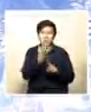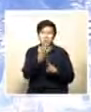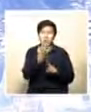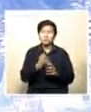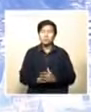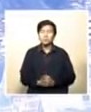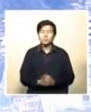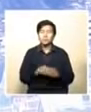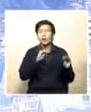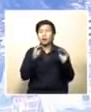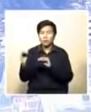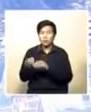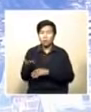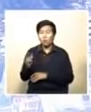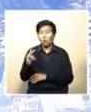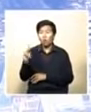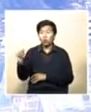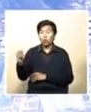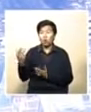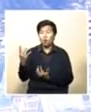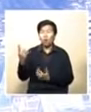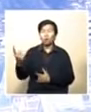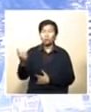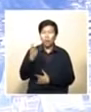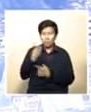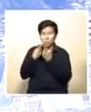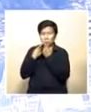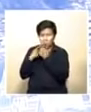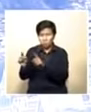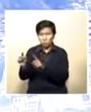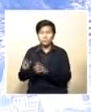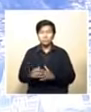ตรีในวันพรุ่งนี้ต่อไปครับ